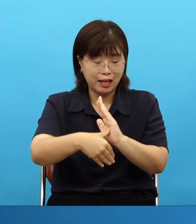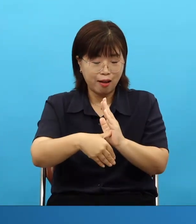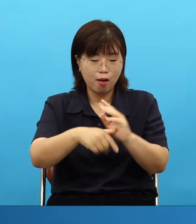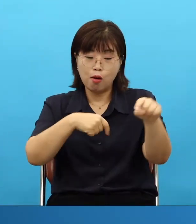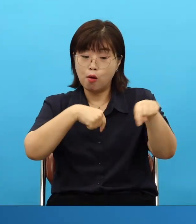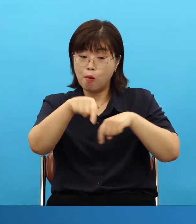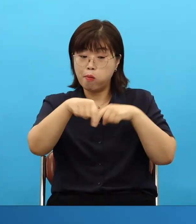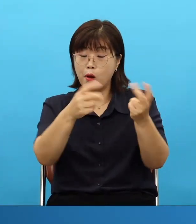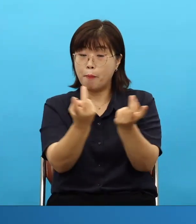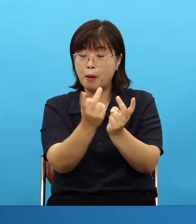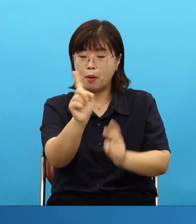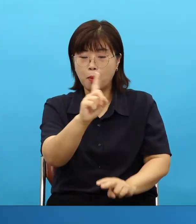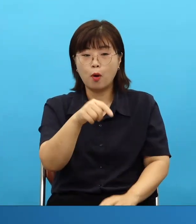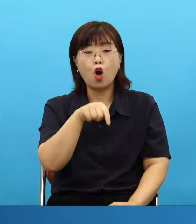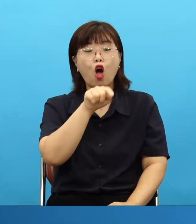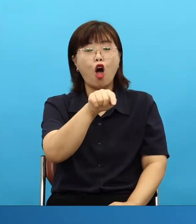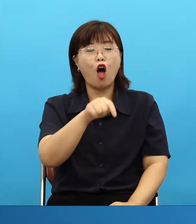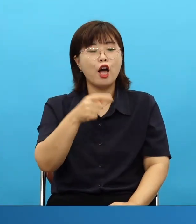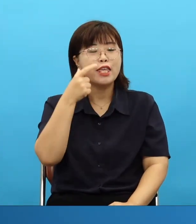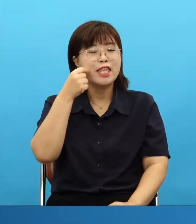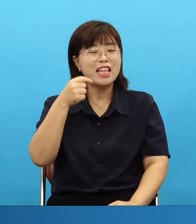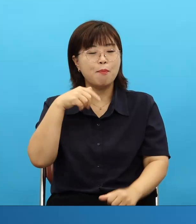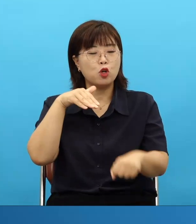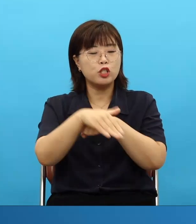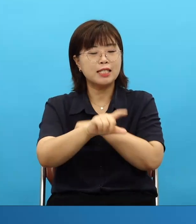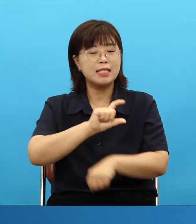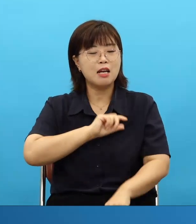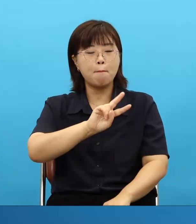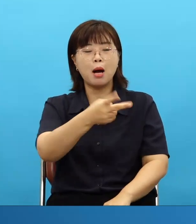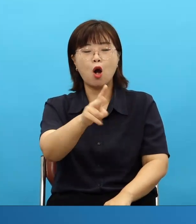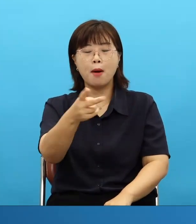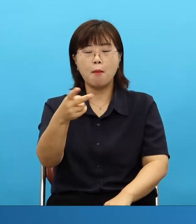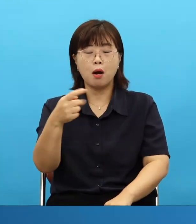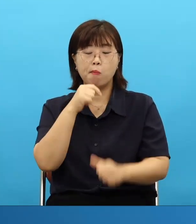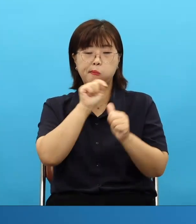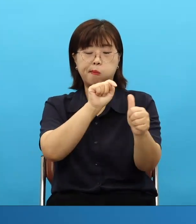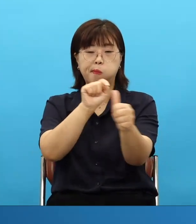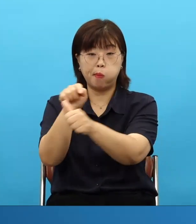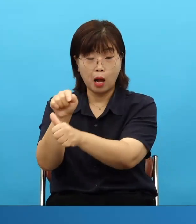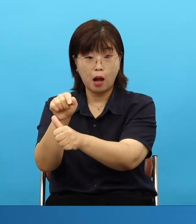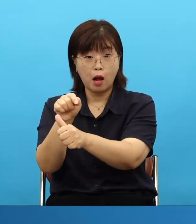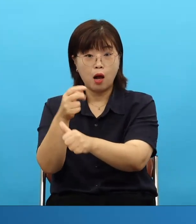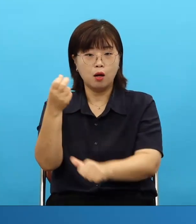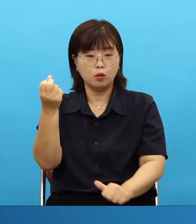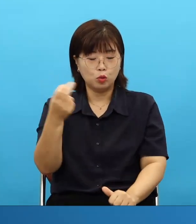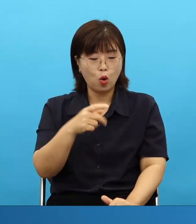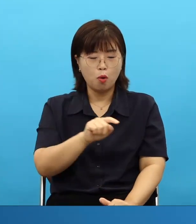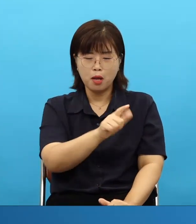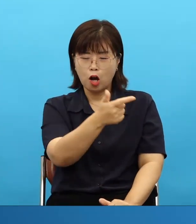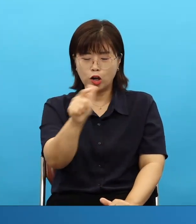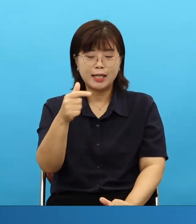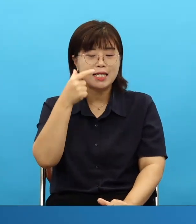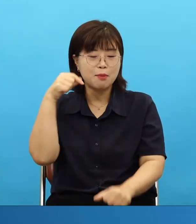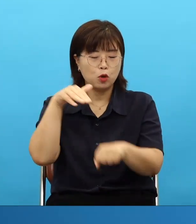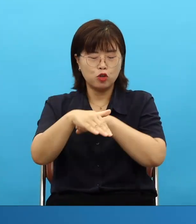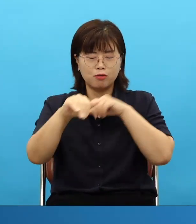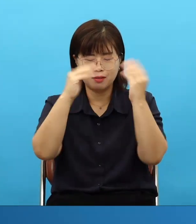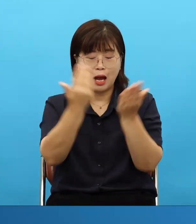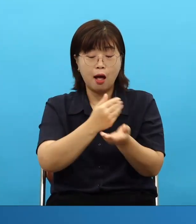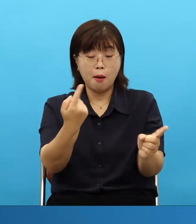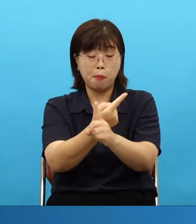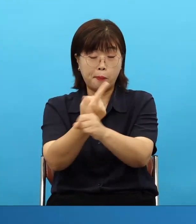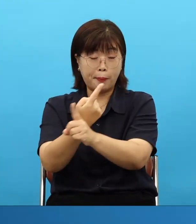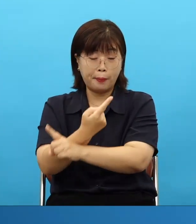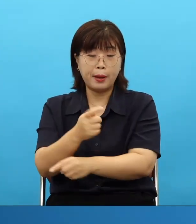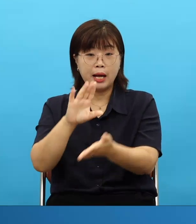중에 past, 가장 우스운 게 하나 있었어요. Japan came, they colonized our nation, they changed the people's names, and they restricted them completely. But there was something that's